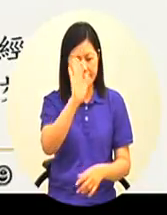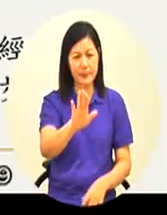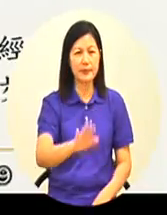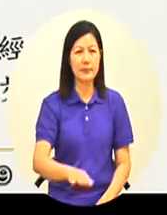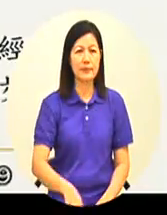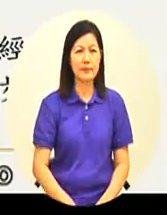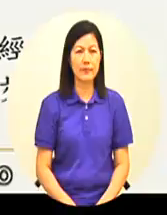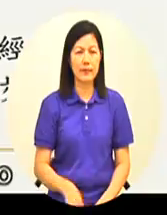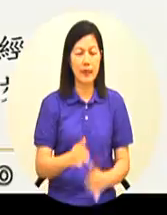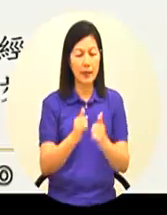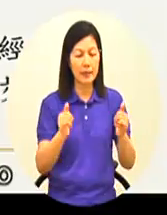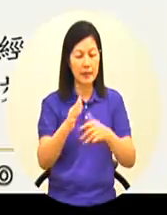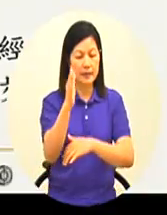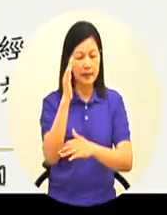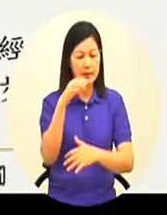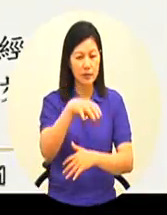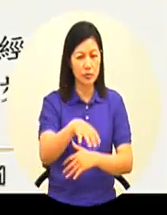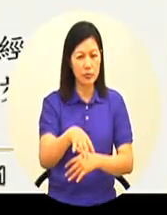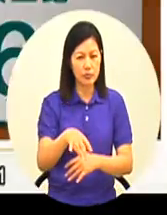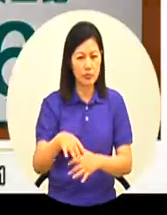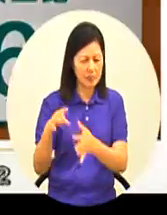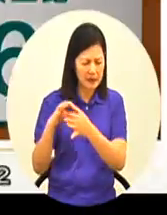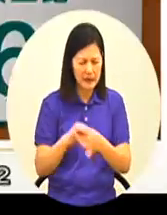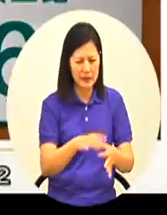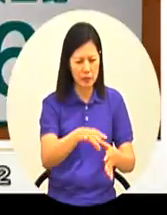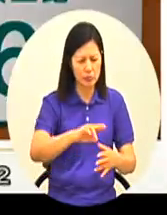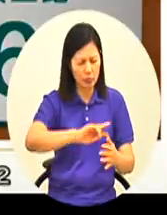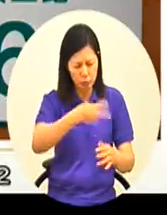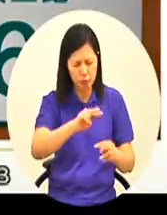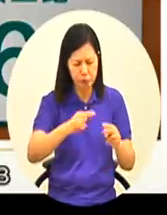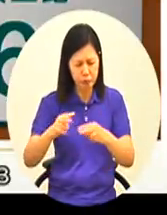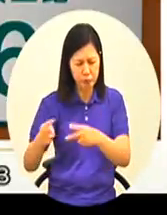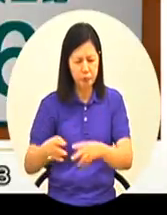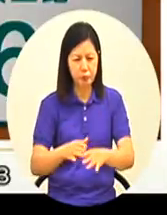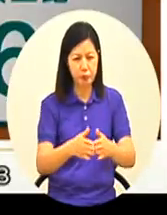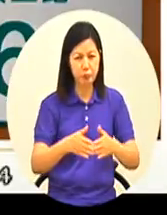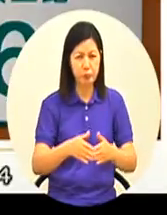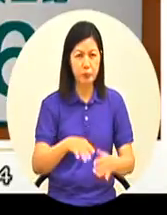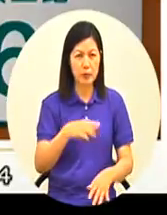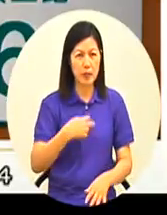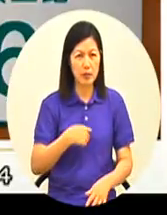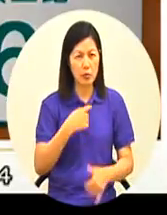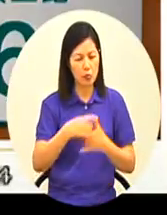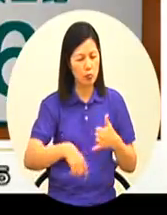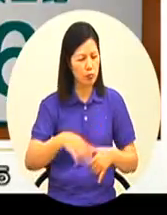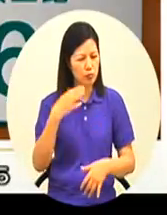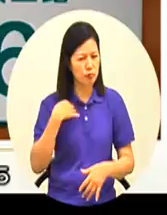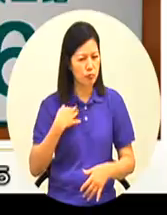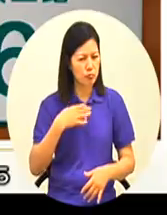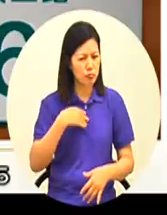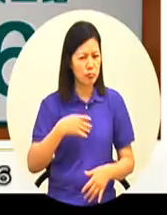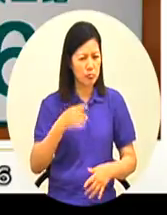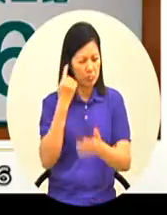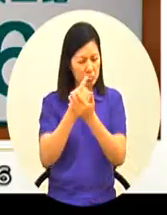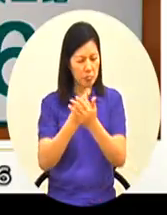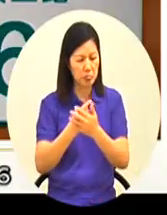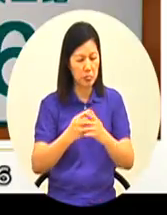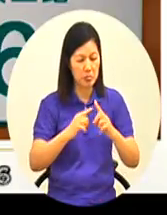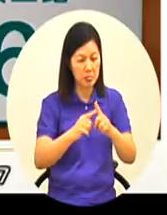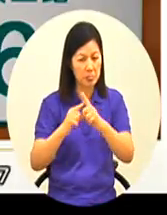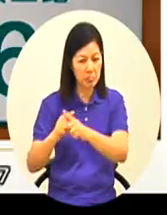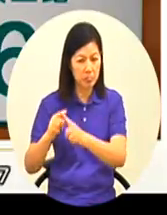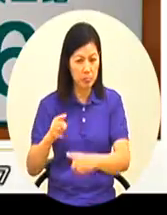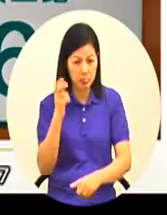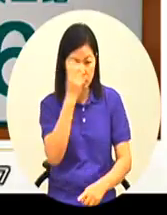我们民政局都是说有要一直在更换，但是以本席了解呀，天天在外面大街小巷这样